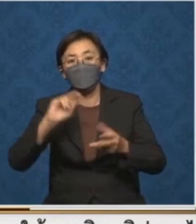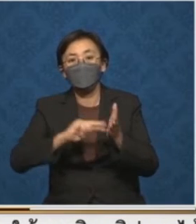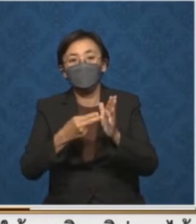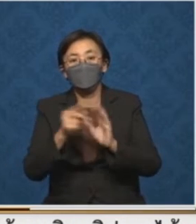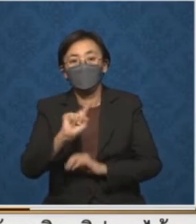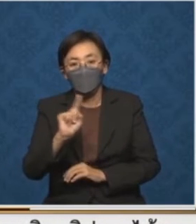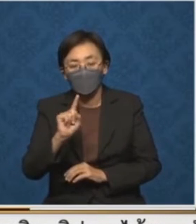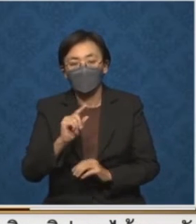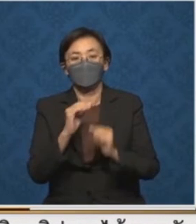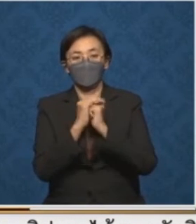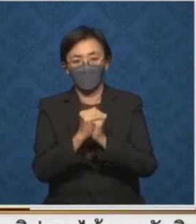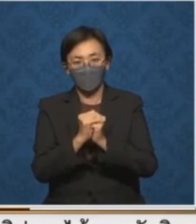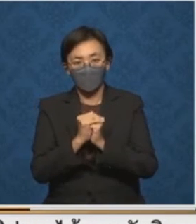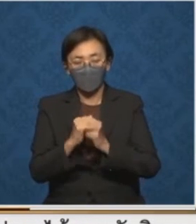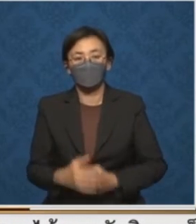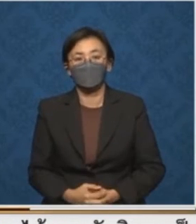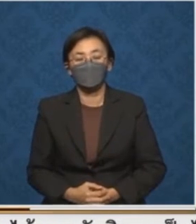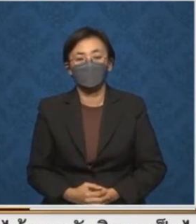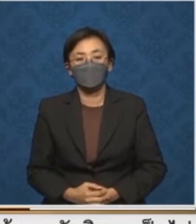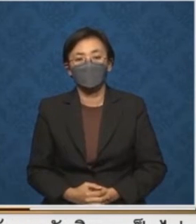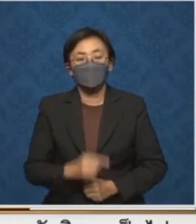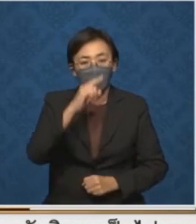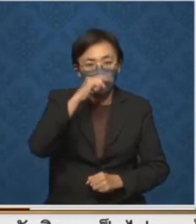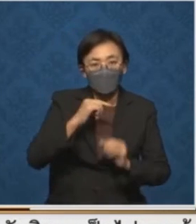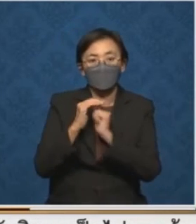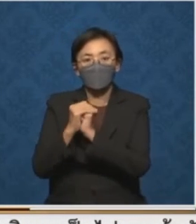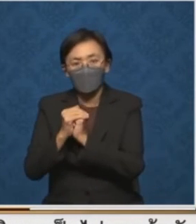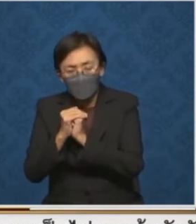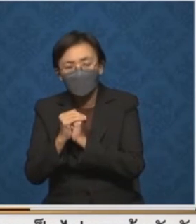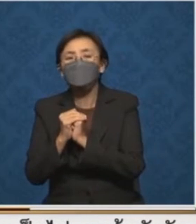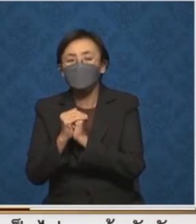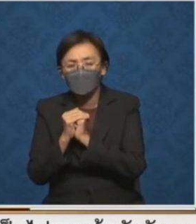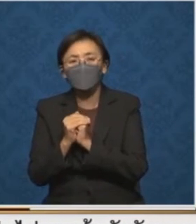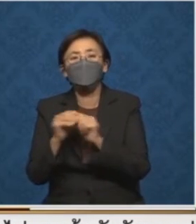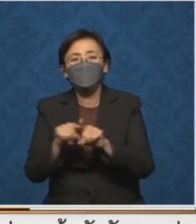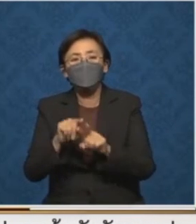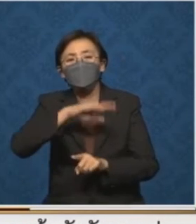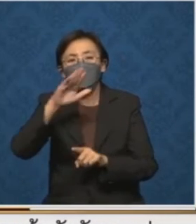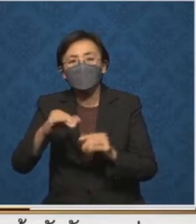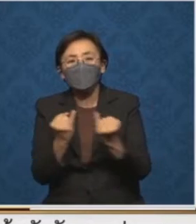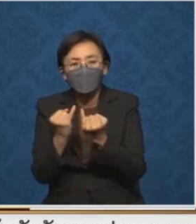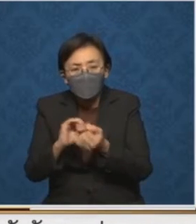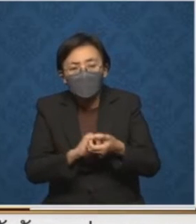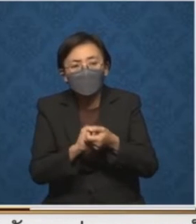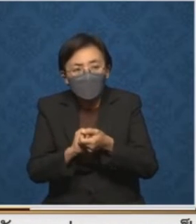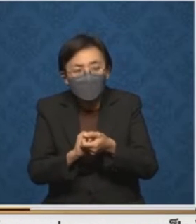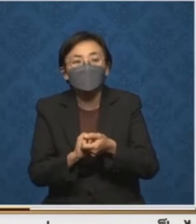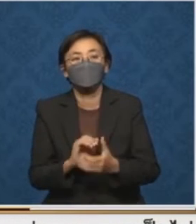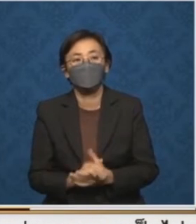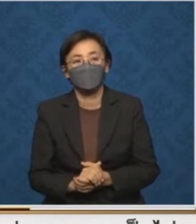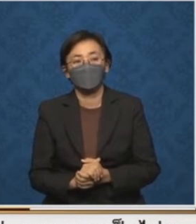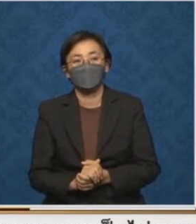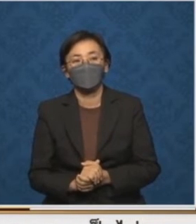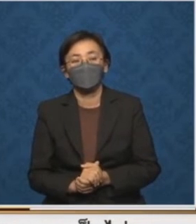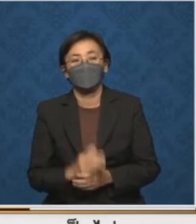ผมจำได้วามีอาจาร์หมอเอกชนหลายคนนี่ลนบอกว่าจะขอซื้อ Pfizer จะขอซื้อ